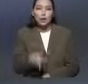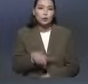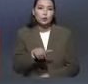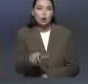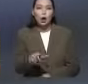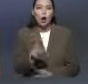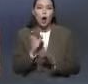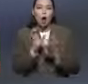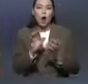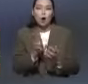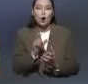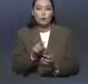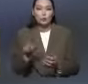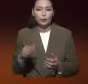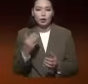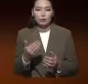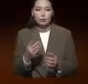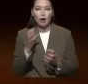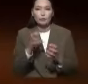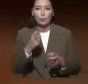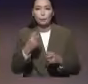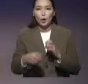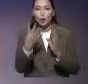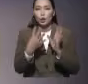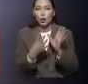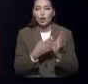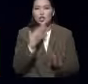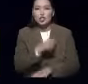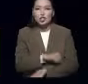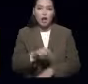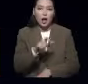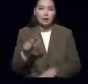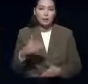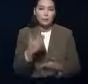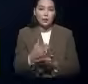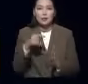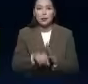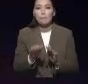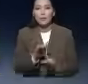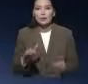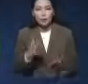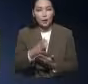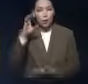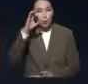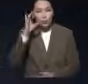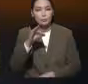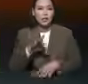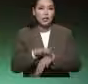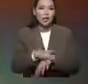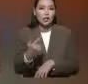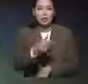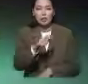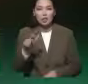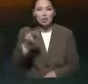жолаушылар автобусы бұзылып қалды. Онда 59 шетел азаматы болған, арасында балалары бар. Өзбекстан мен Тәжікстан азаматтары